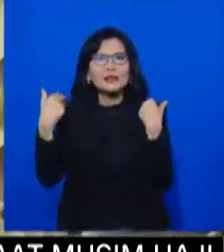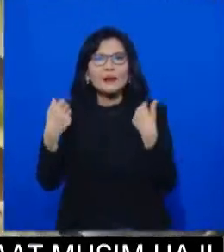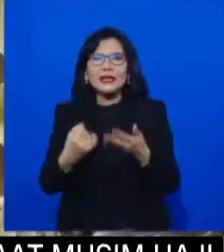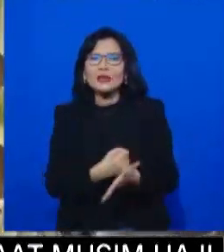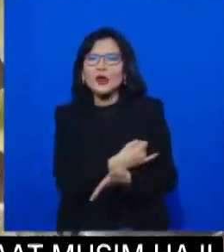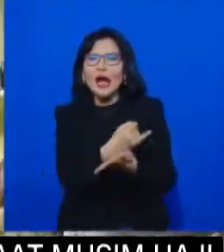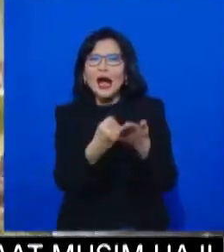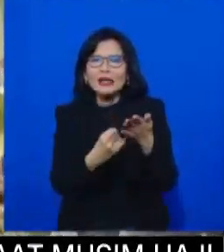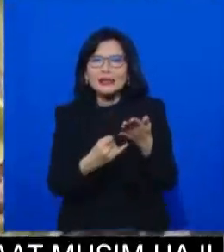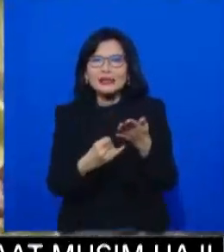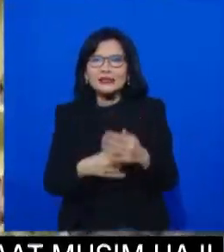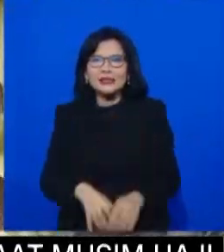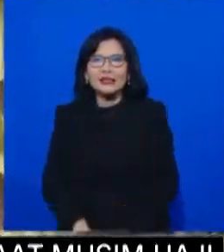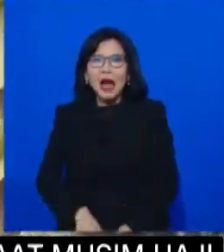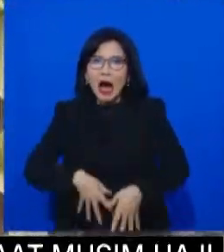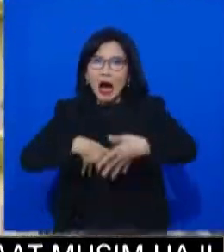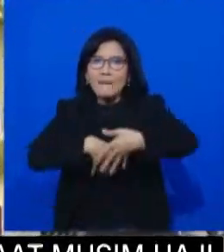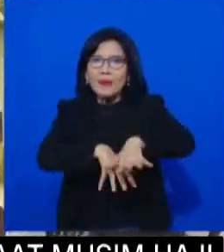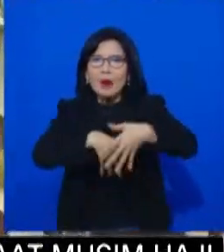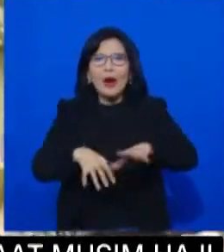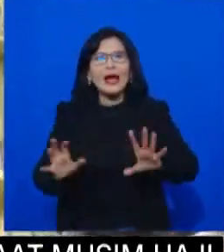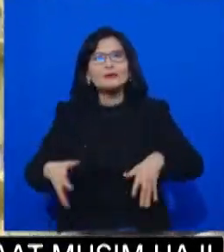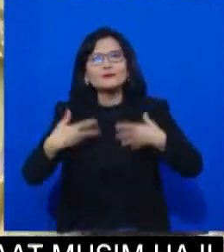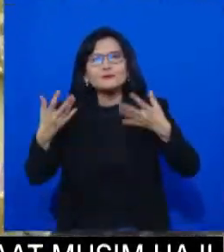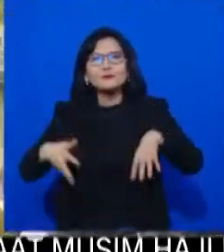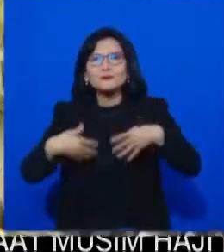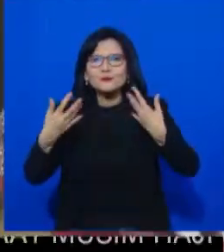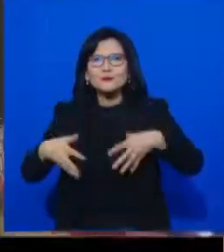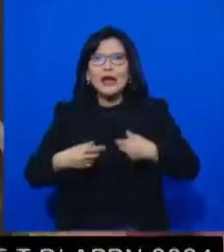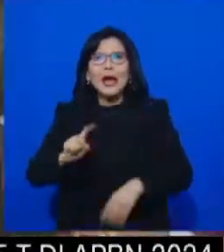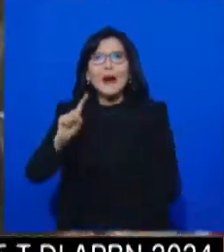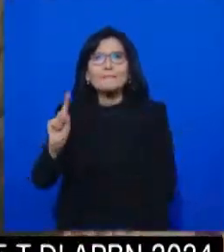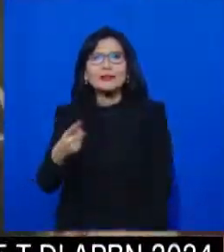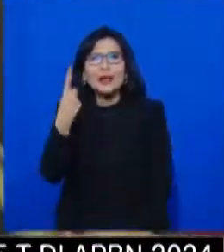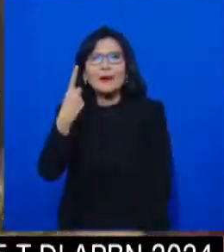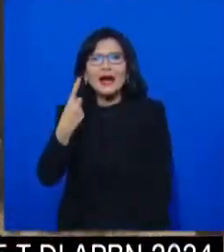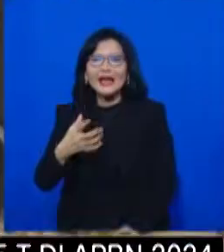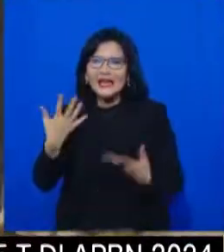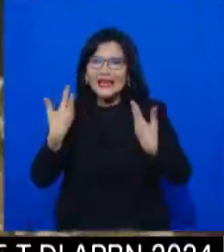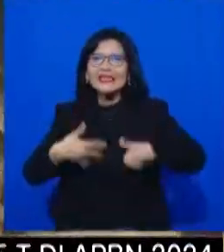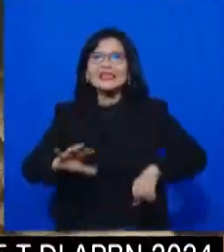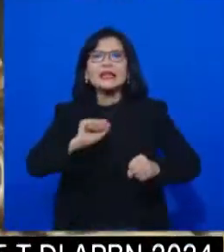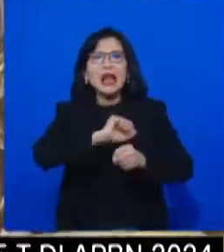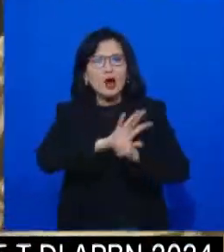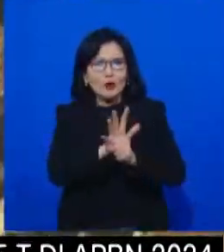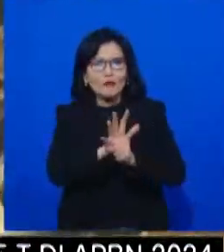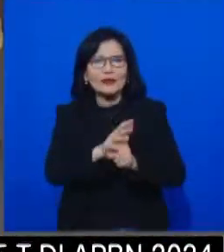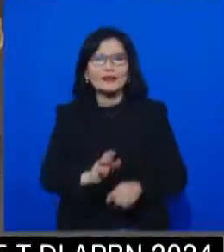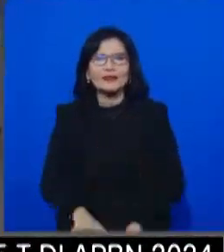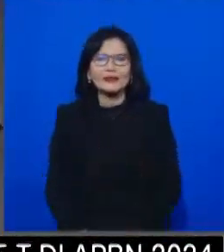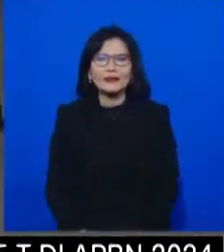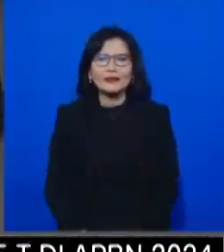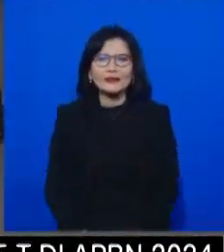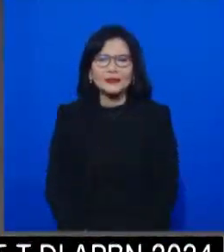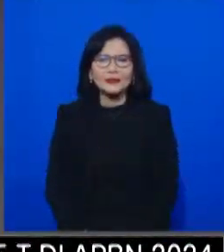budaya. Pawai berlangsung meriah karena untuk pertama kali digelar kembali sejak pandemi melanda.